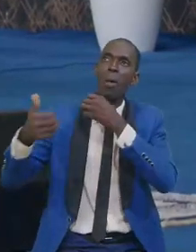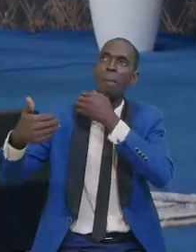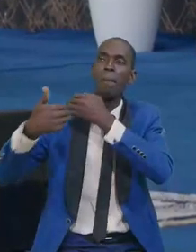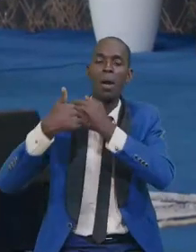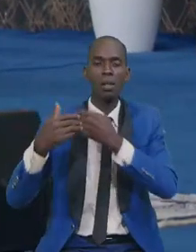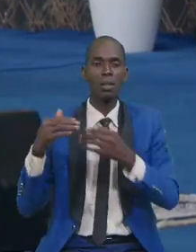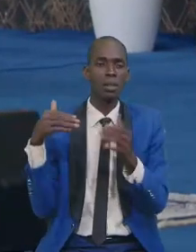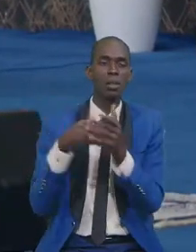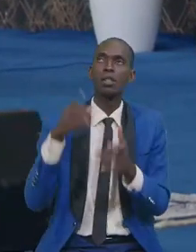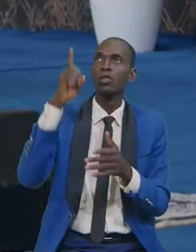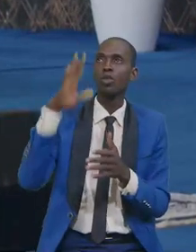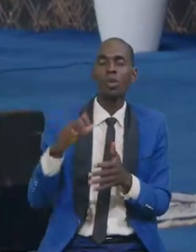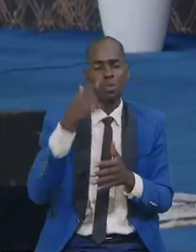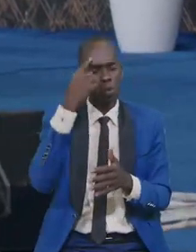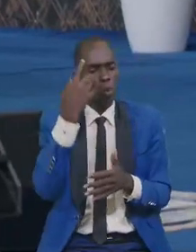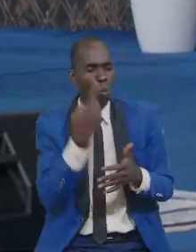ce que le diable fait.